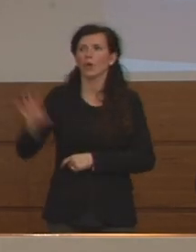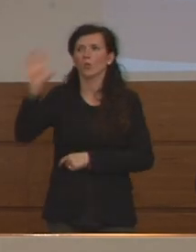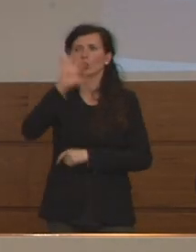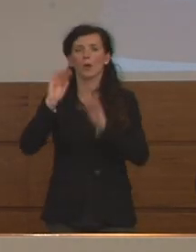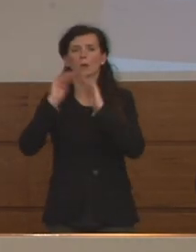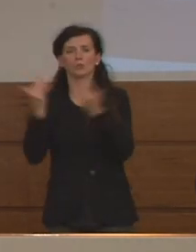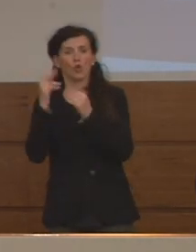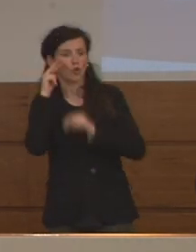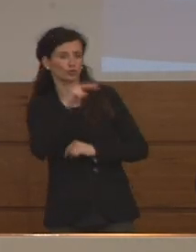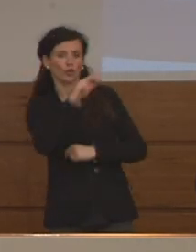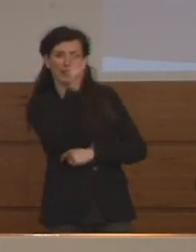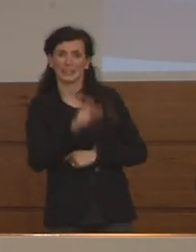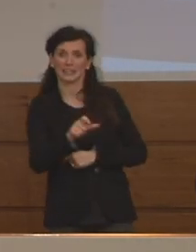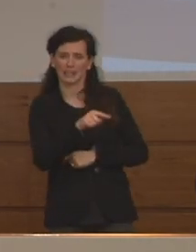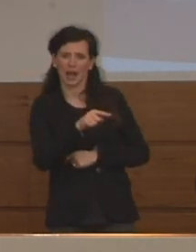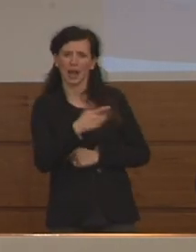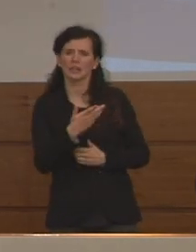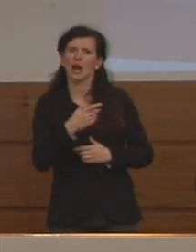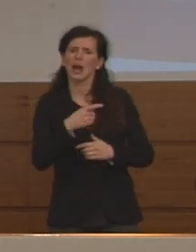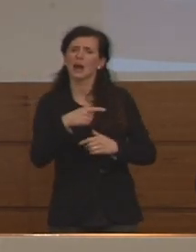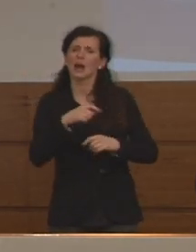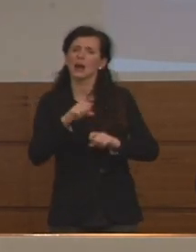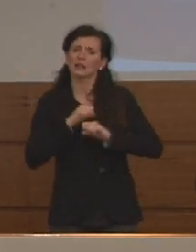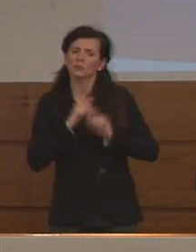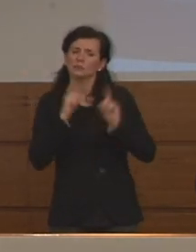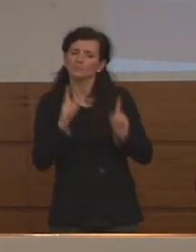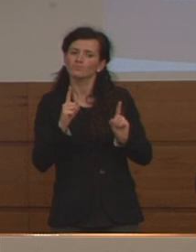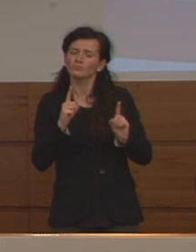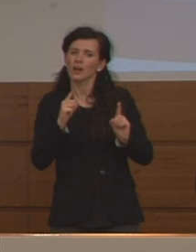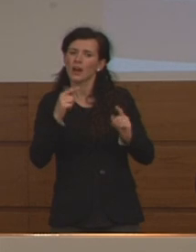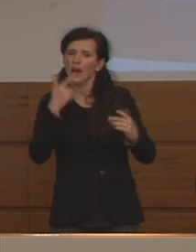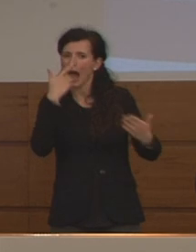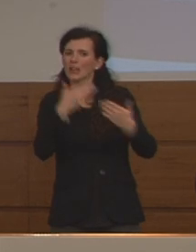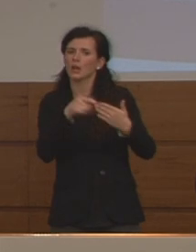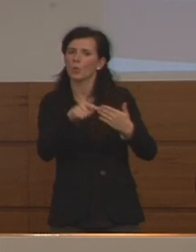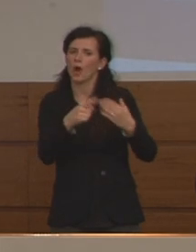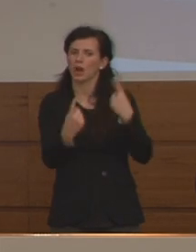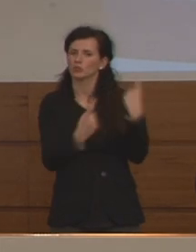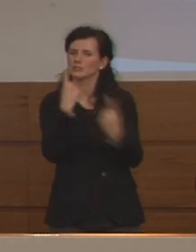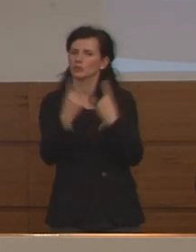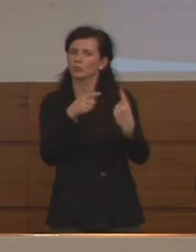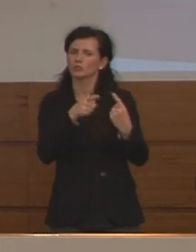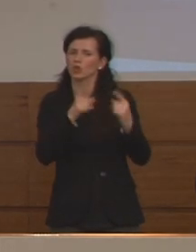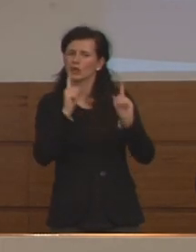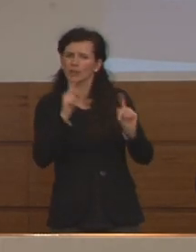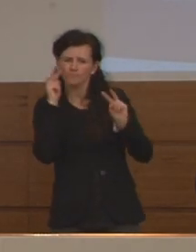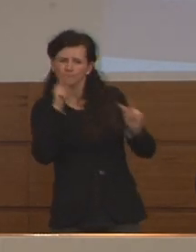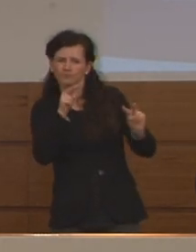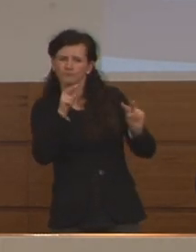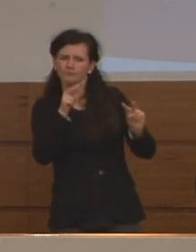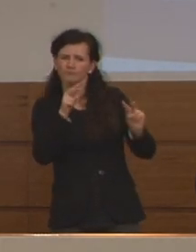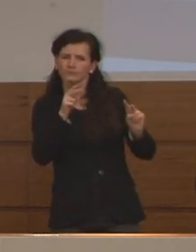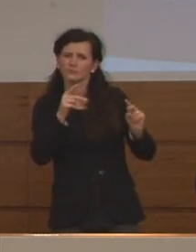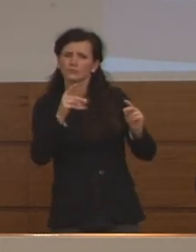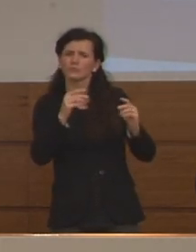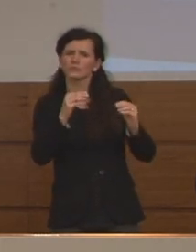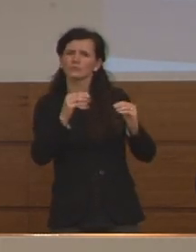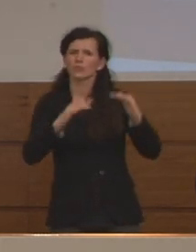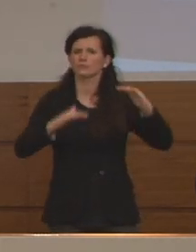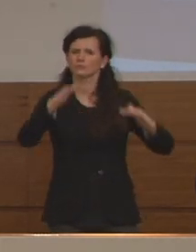improntate al criterio della proporzionalità dell'adeguatezza nel momento in cui si è valutato l'esigenza